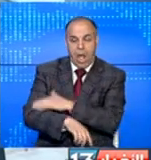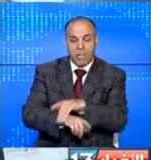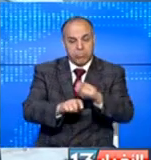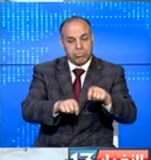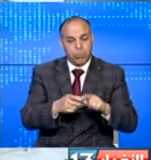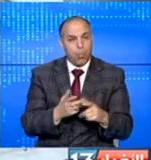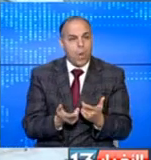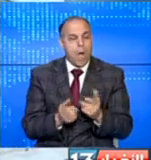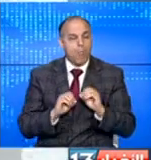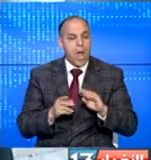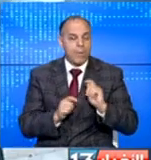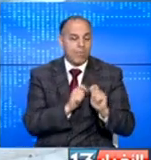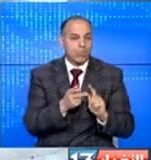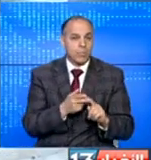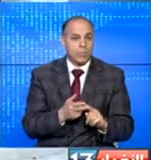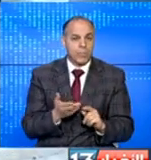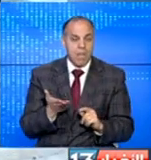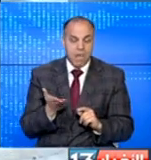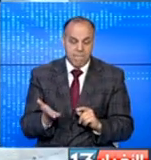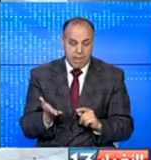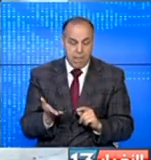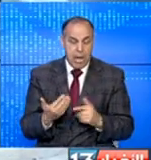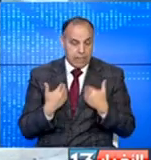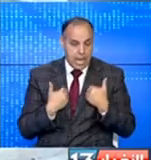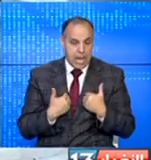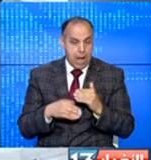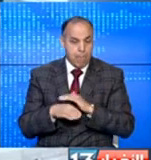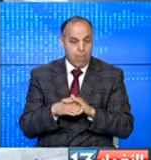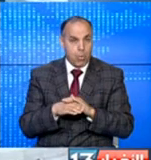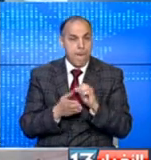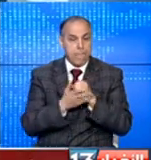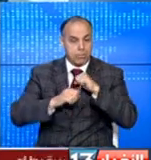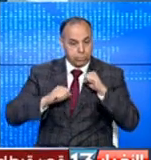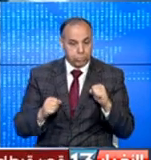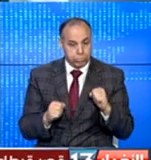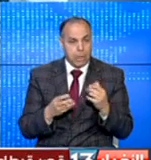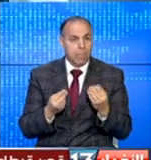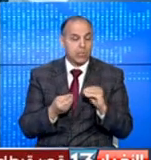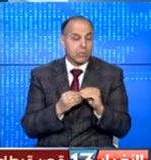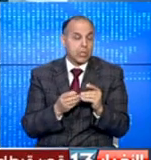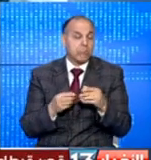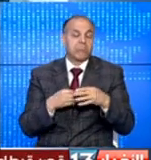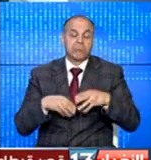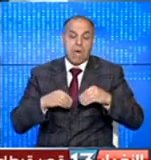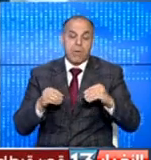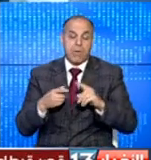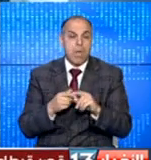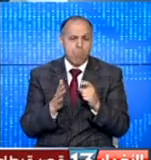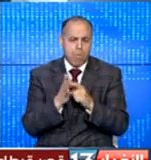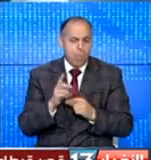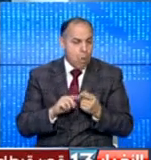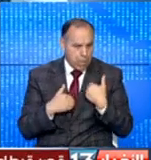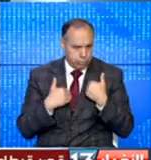الحظائر والأساتذة والمعلمين النواب. دونك فيها بالنسبة لنا فيها موضوع البنك المركزي، في عدم التوفيق في المؤسسات العمومية، يعني عدد النقاط